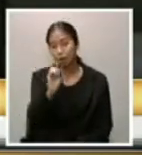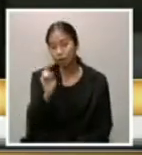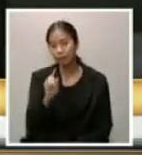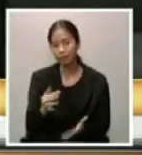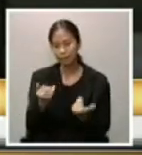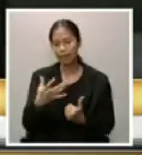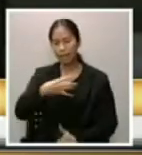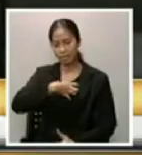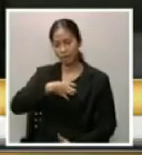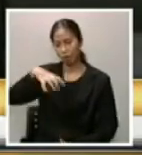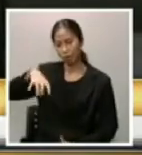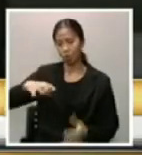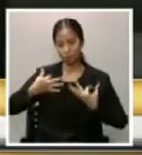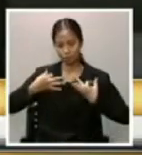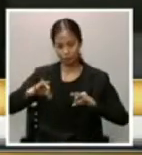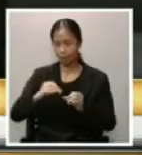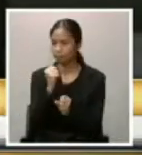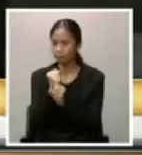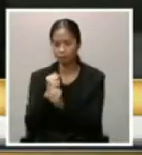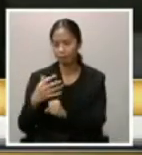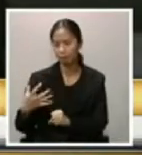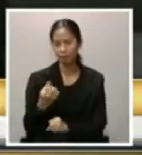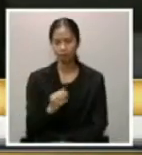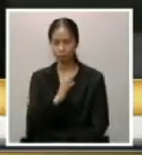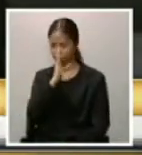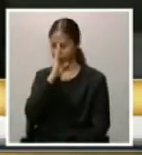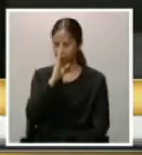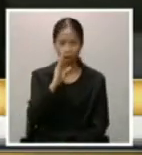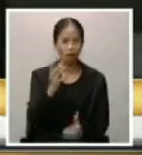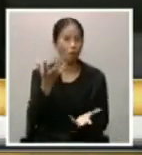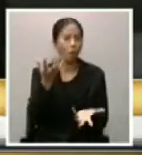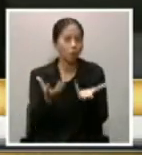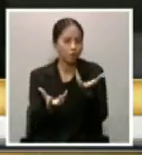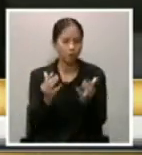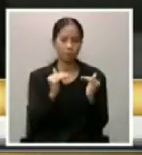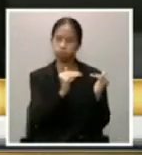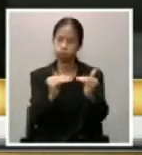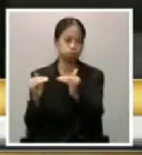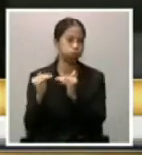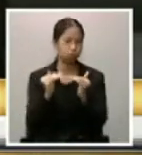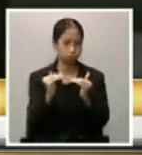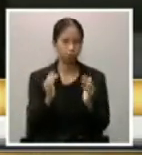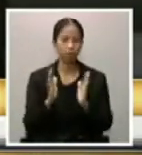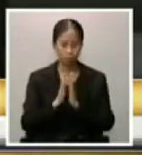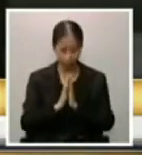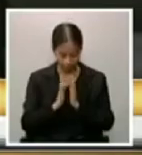องค์กรอิสระที่เป็นกลางได้จริงใช้อำนาจได้อย่างยุติธรรมและเพื่อประโยชน์สูงสุดของประชาชนขอบคุณครับ